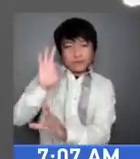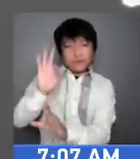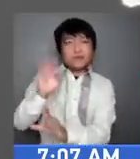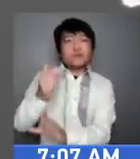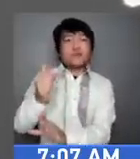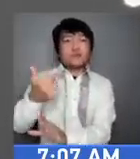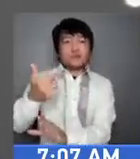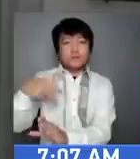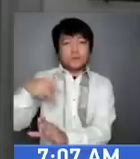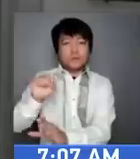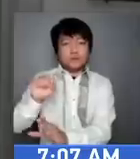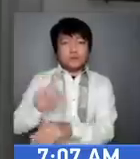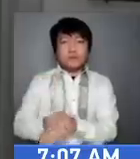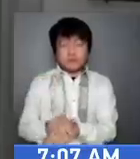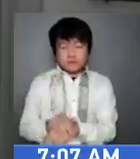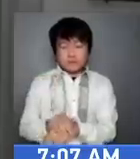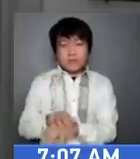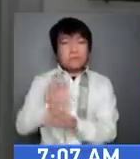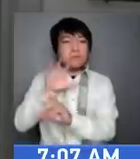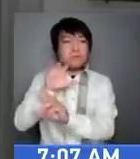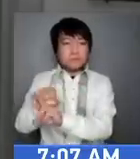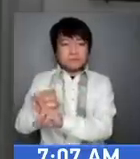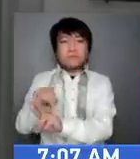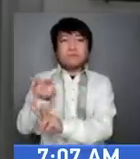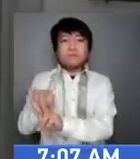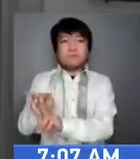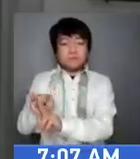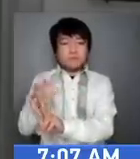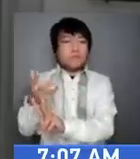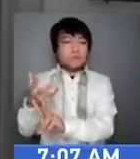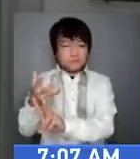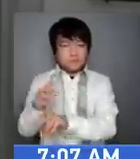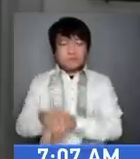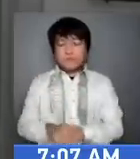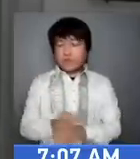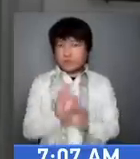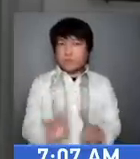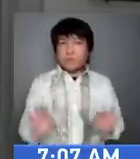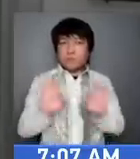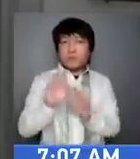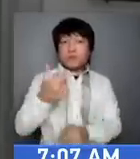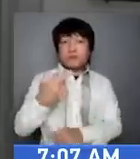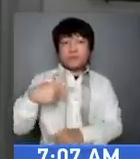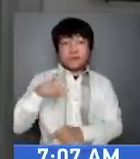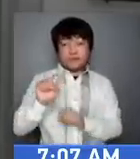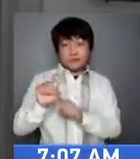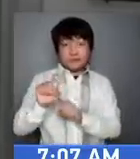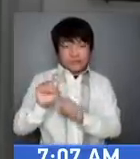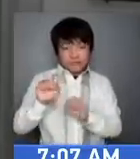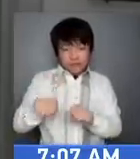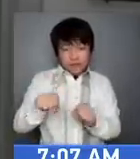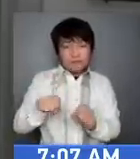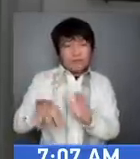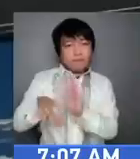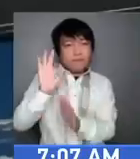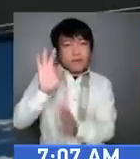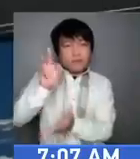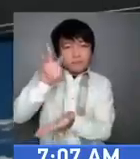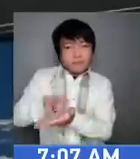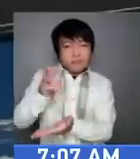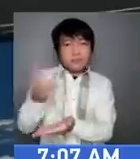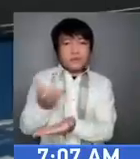yung mga suspect dito. Napakahalaga nung may GPS yung laptop. Madali nating